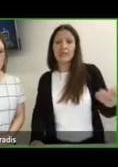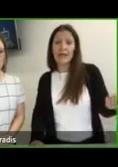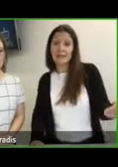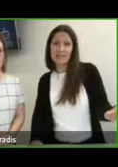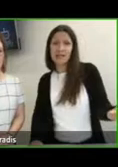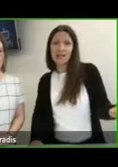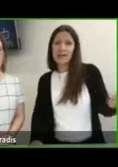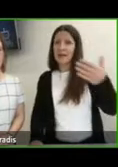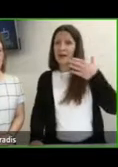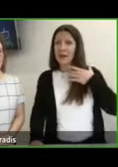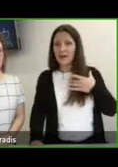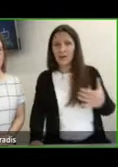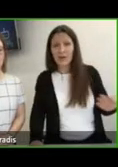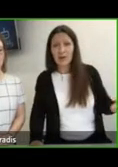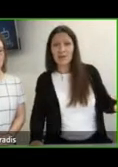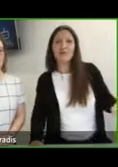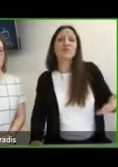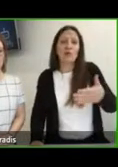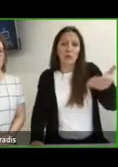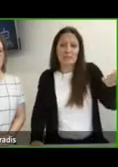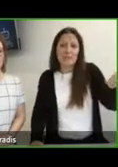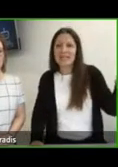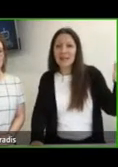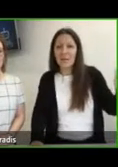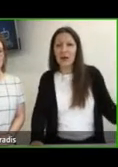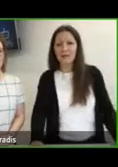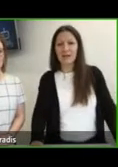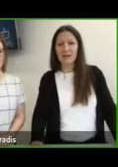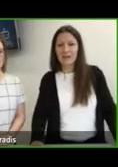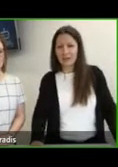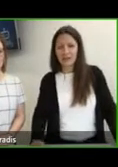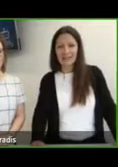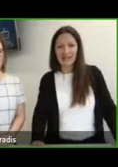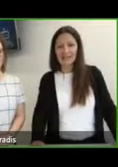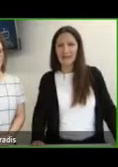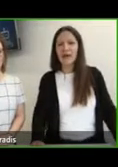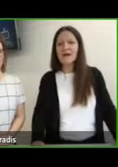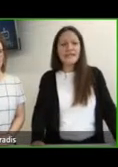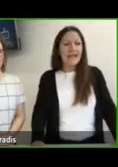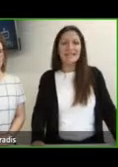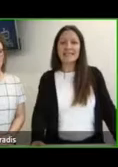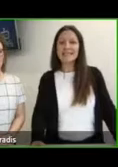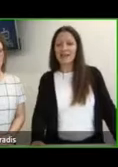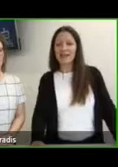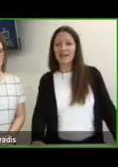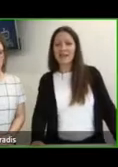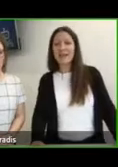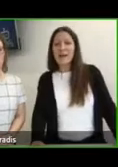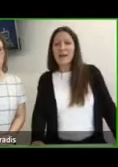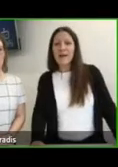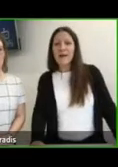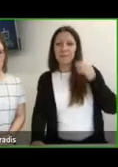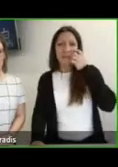d'une satire? Donc, c'est un petit exemple avec l'actualité dernièrement. Est-ce qu'il s'agit